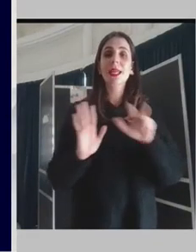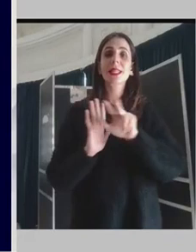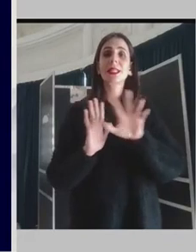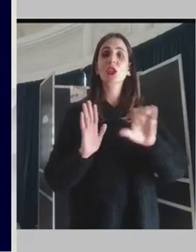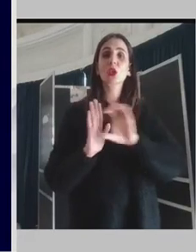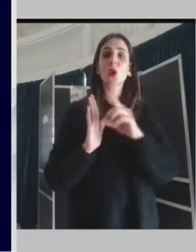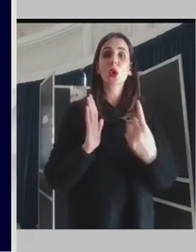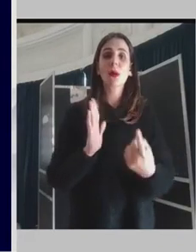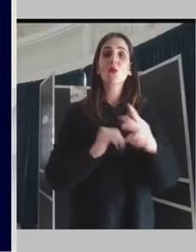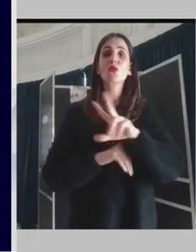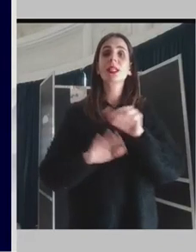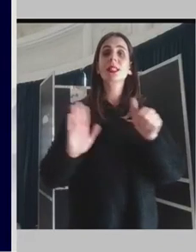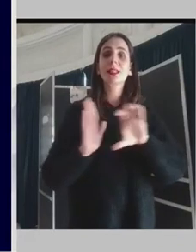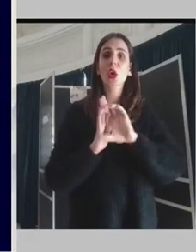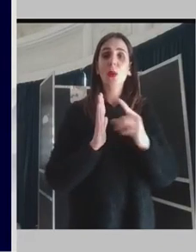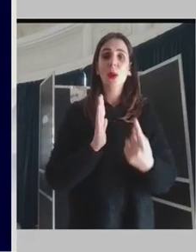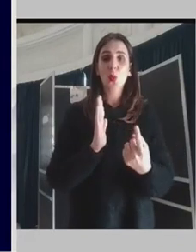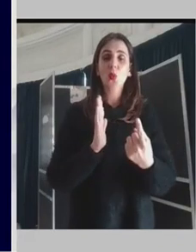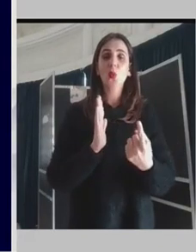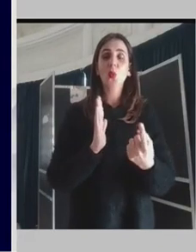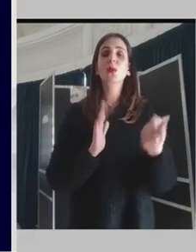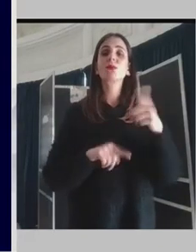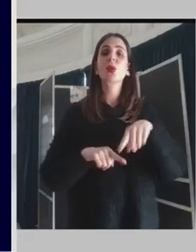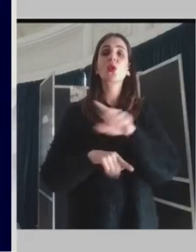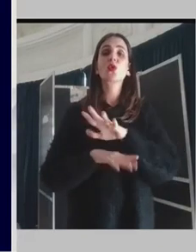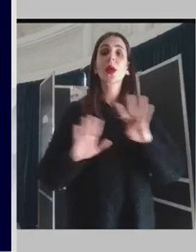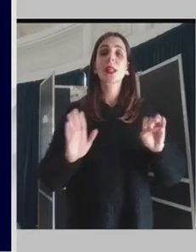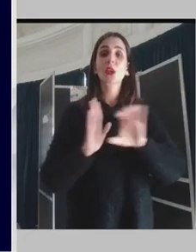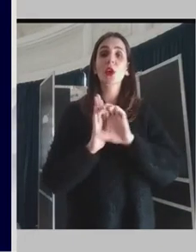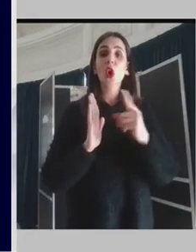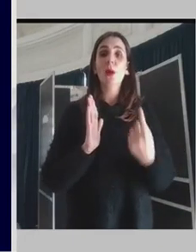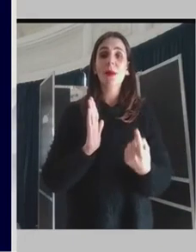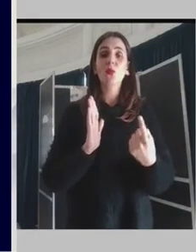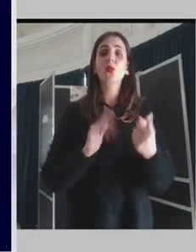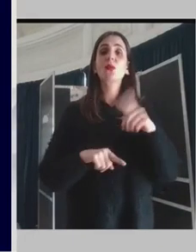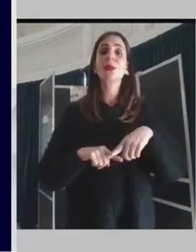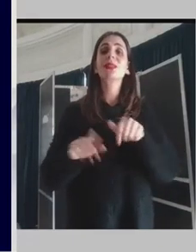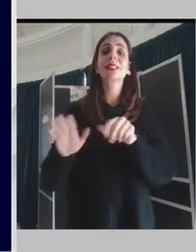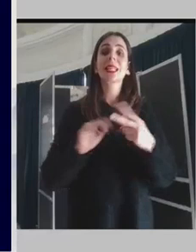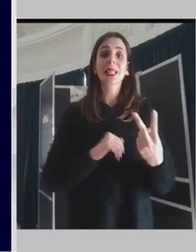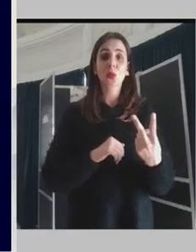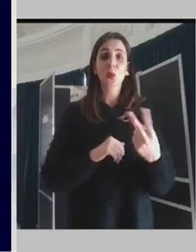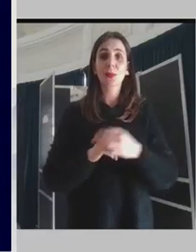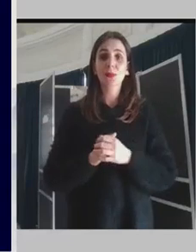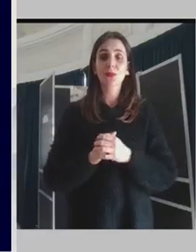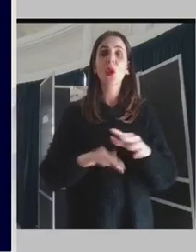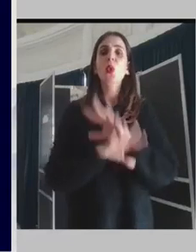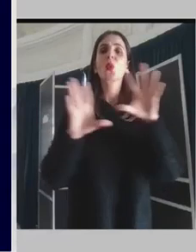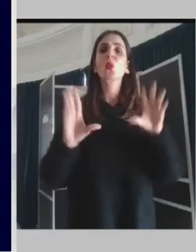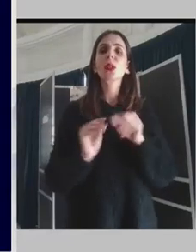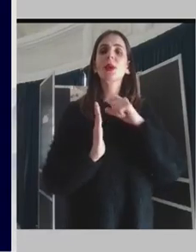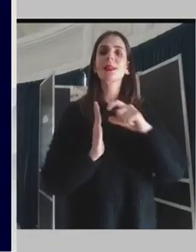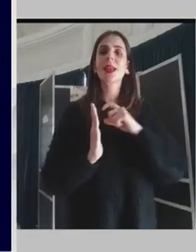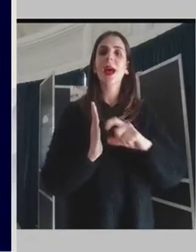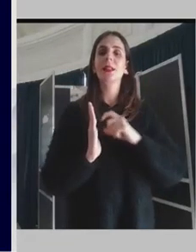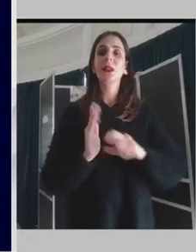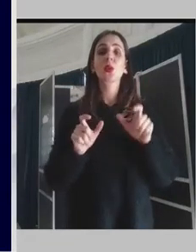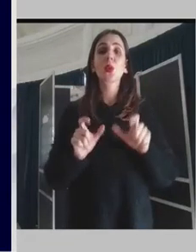35,1, 36,1, 59,1 e 62, che appunto sulle